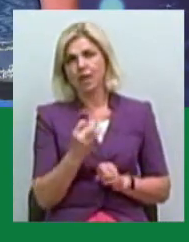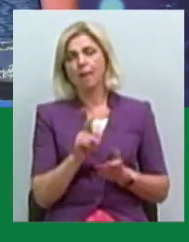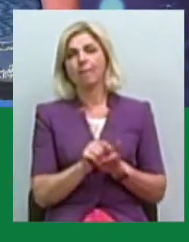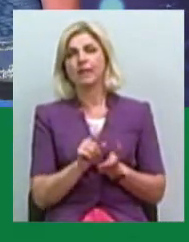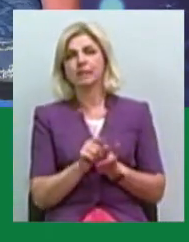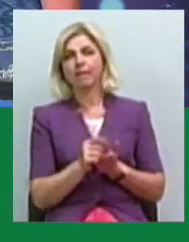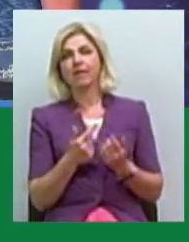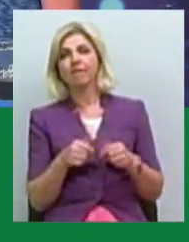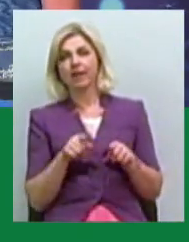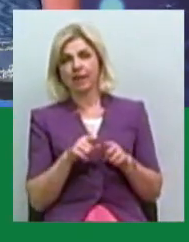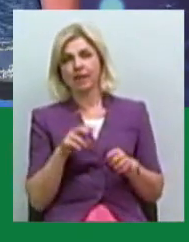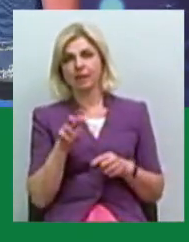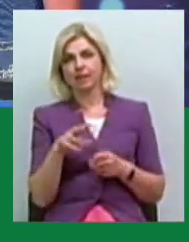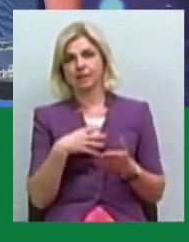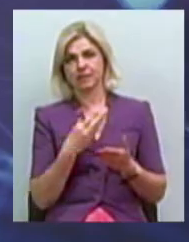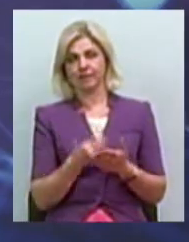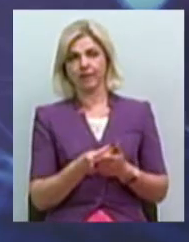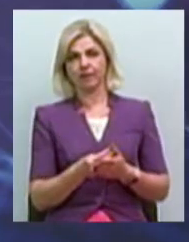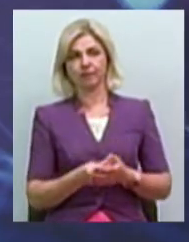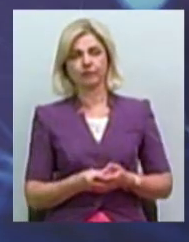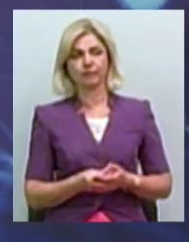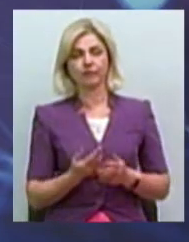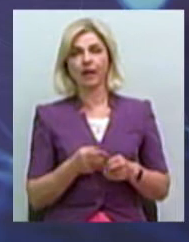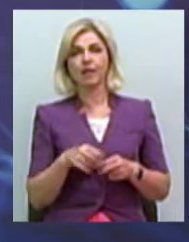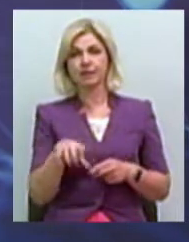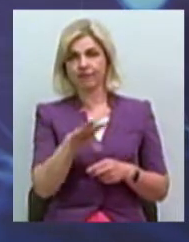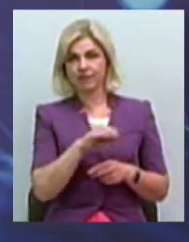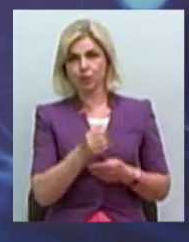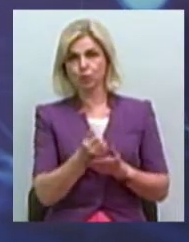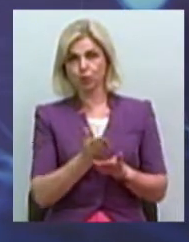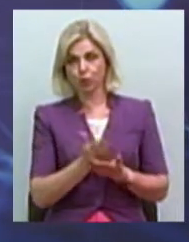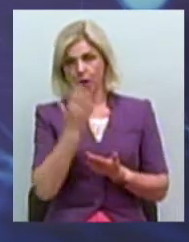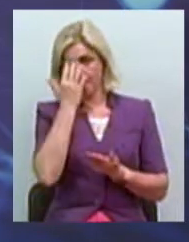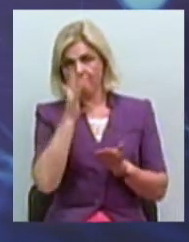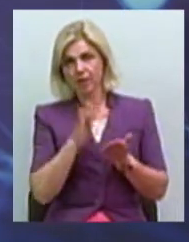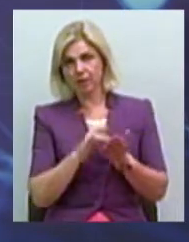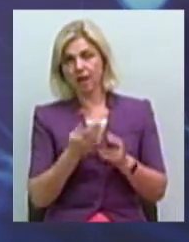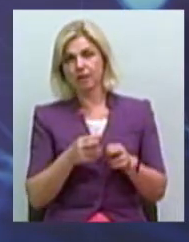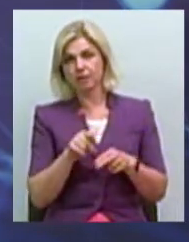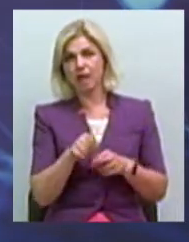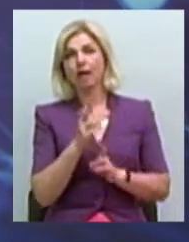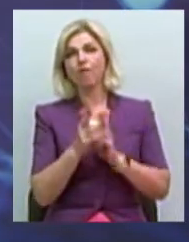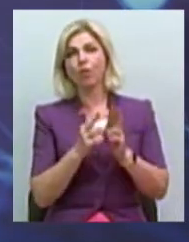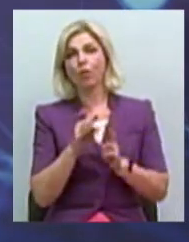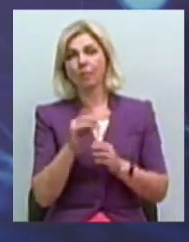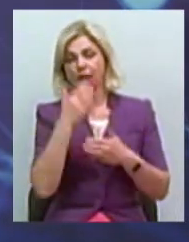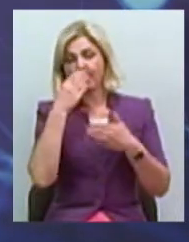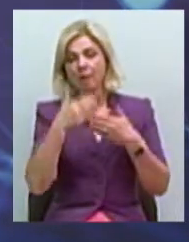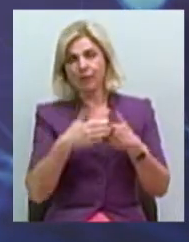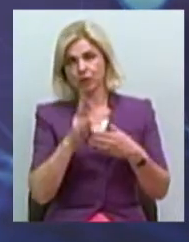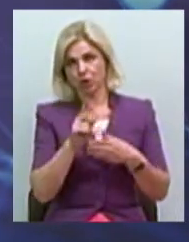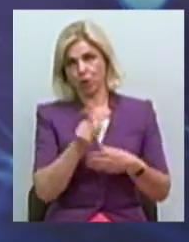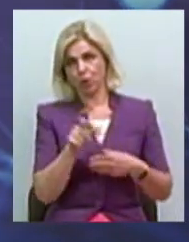пенсійний відділ свій. І ці всі послуги, мета самої реформи – це наближення до людей, а